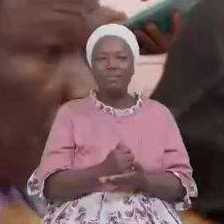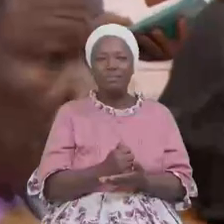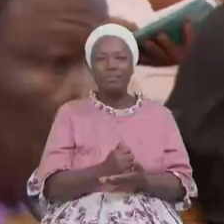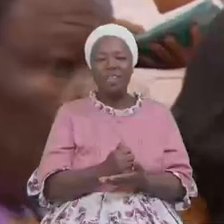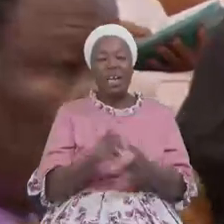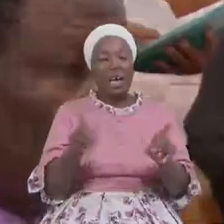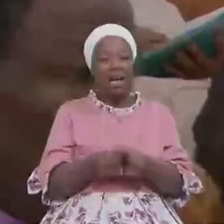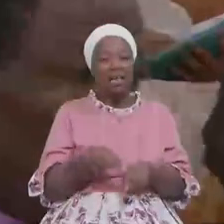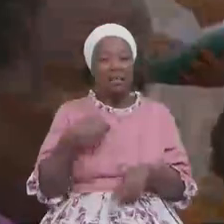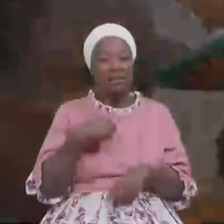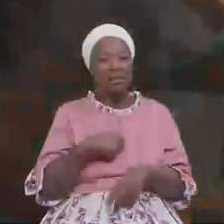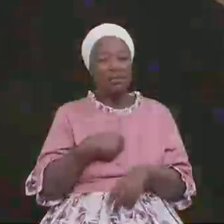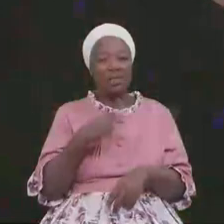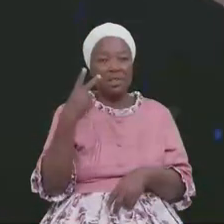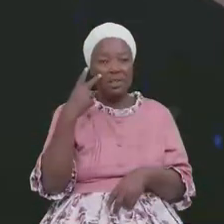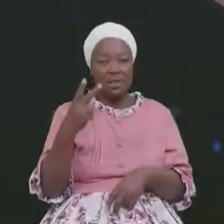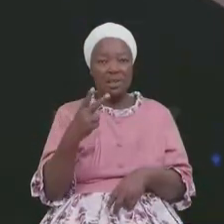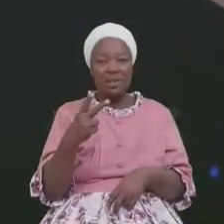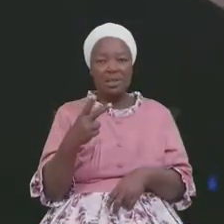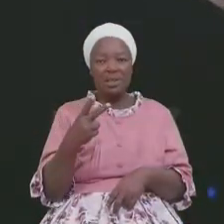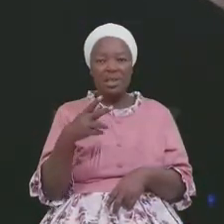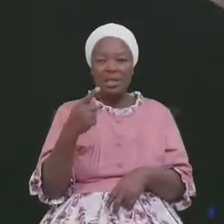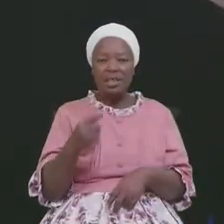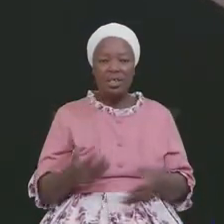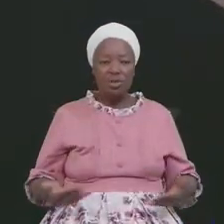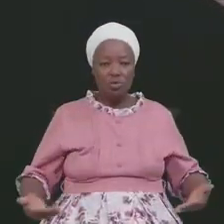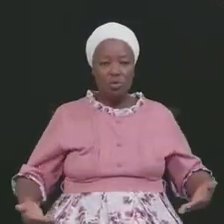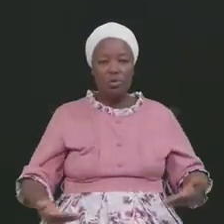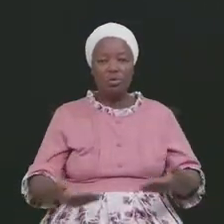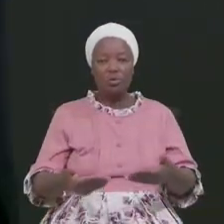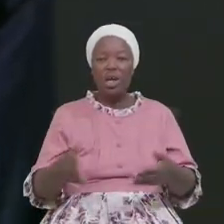Comme nous considérons l'introduction et nous